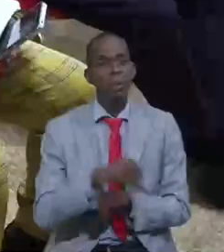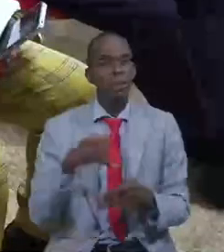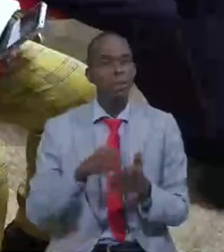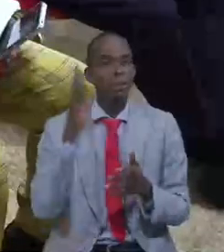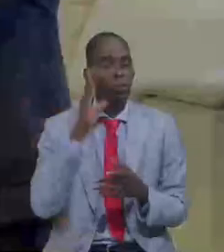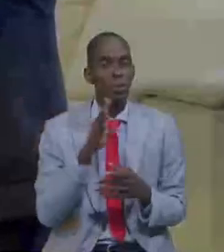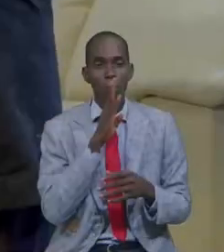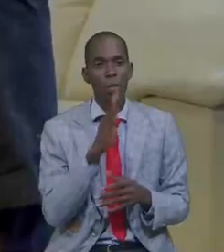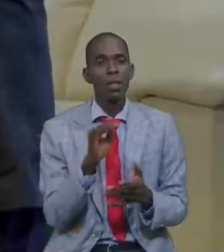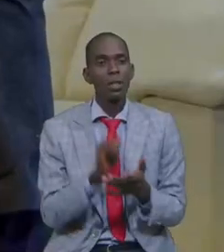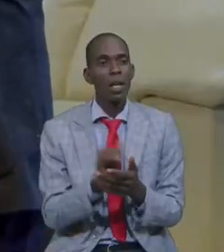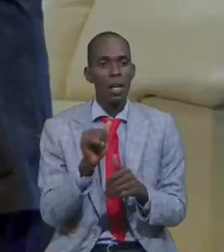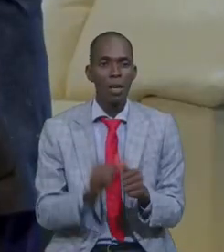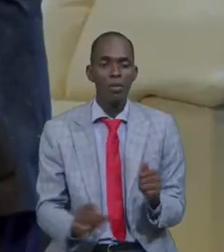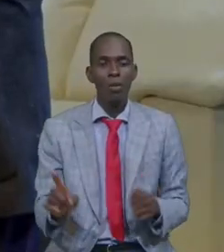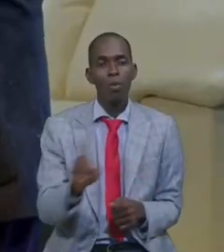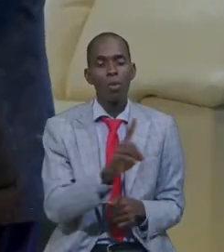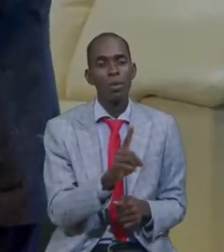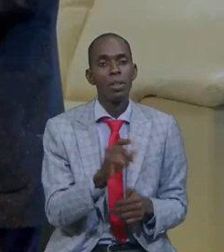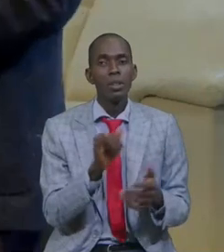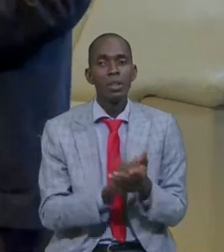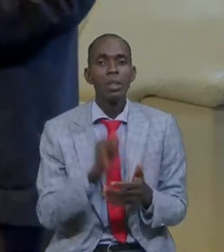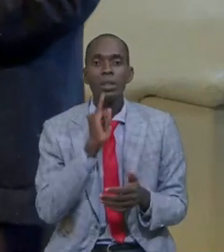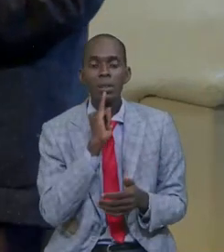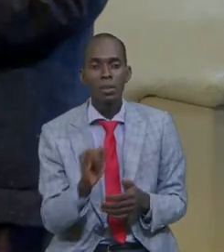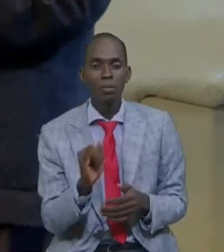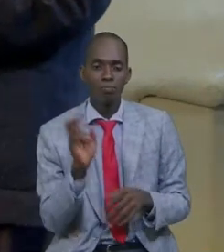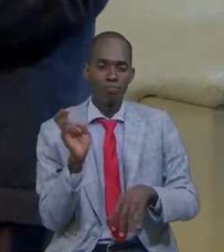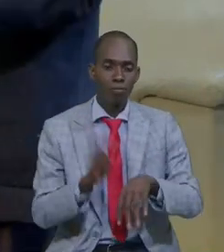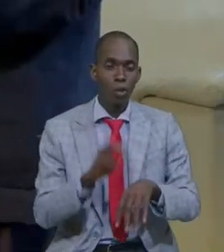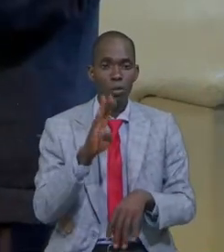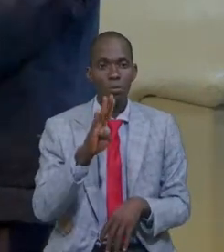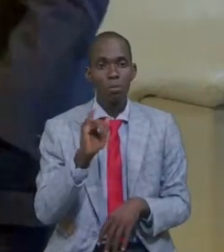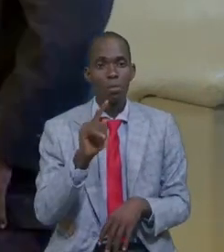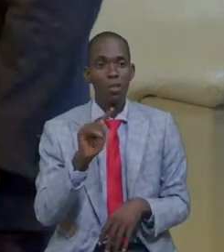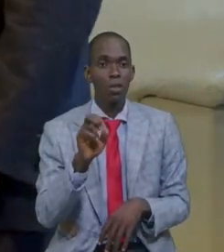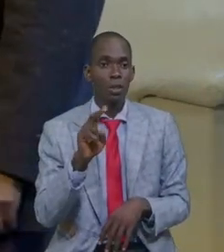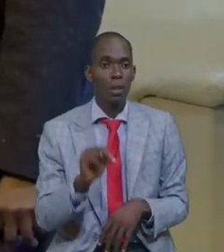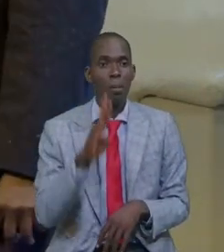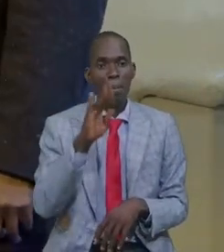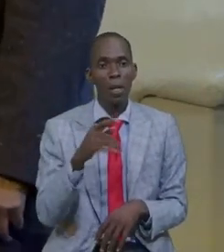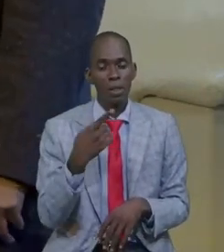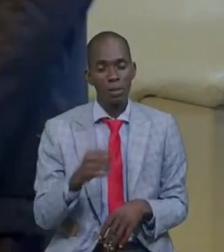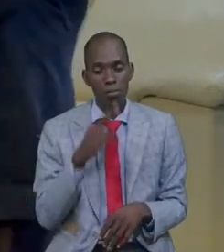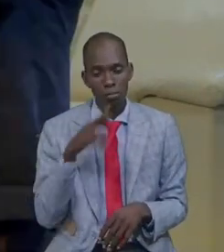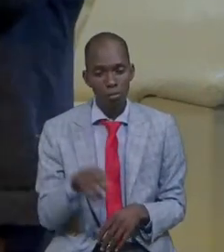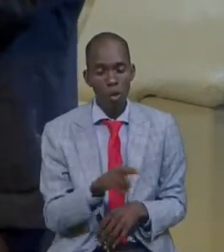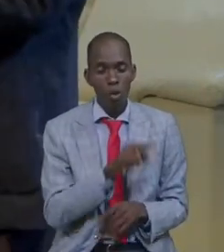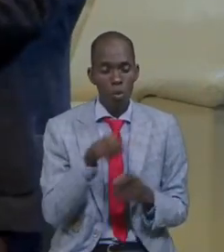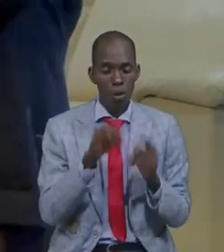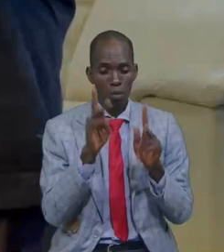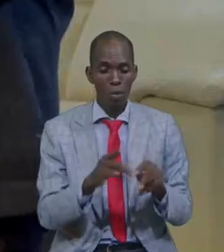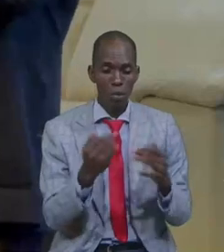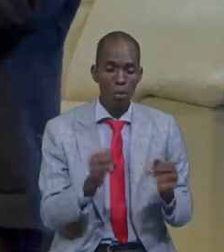et quiconque aura été mordu et le regardera, conservera la